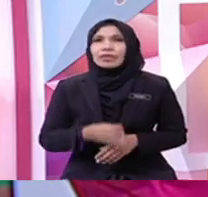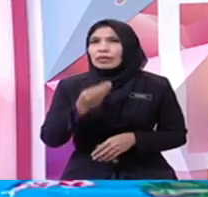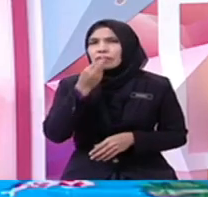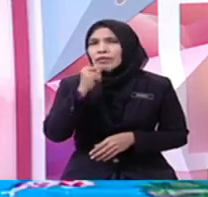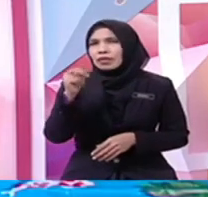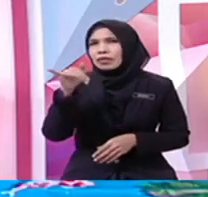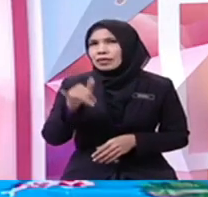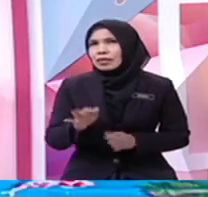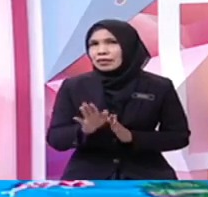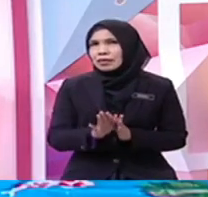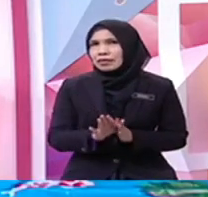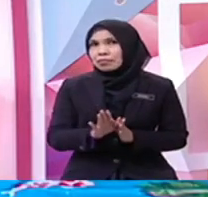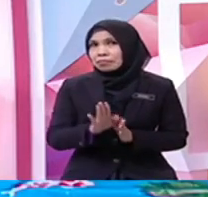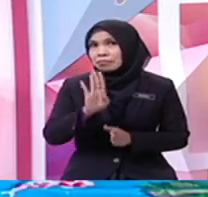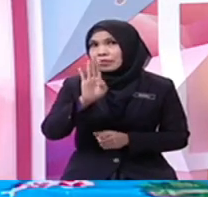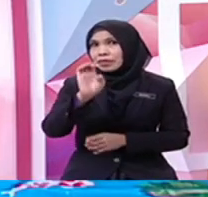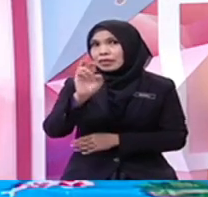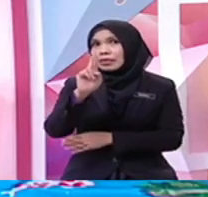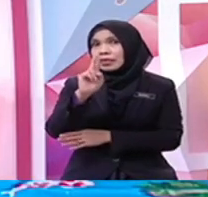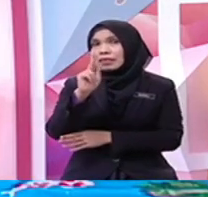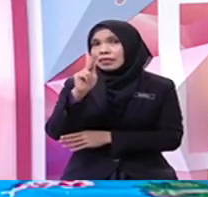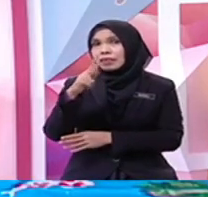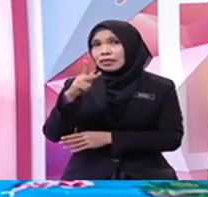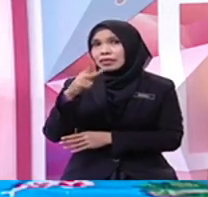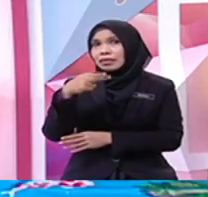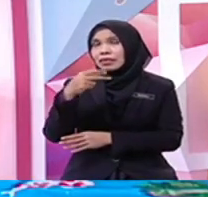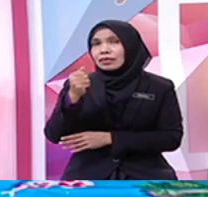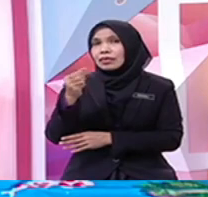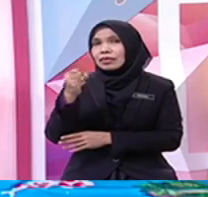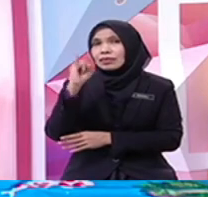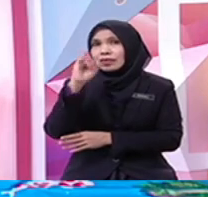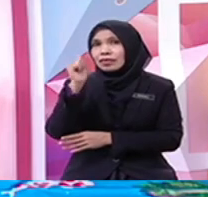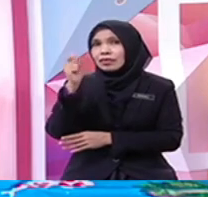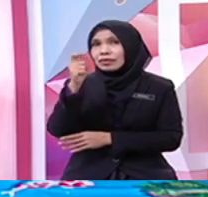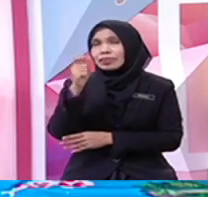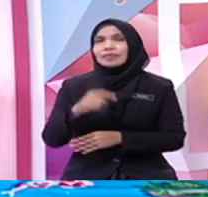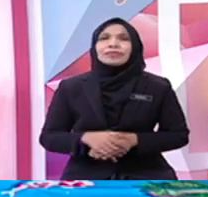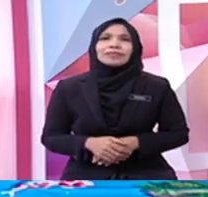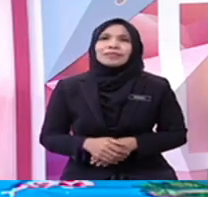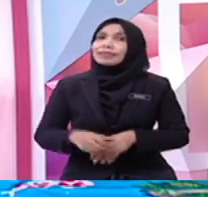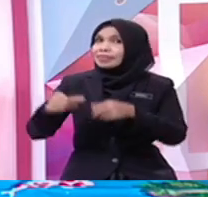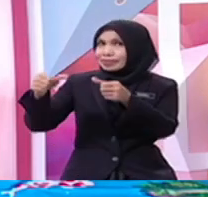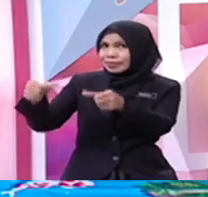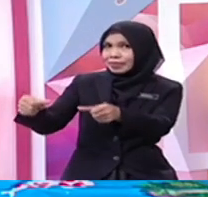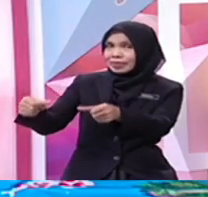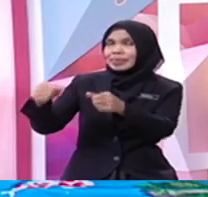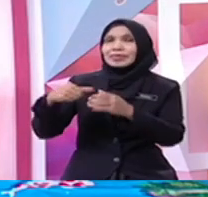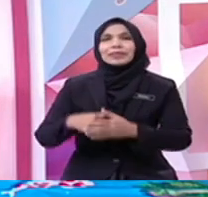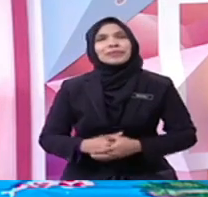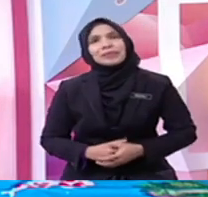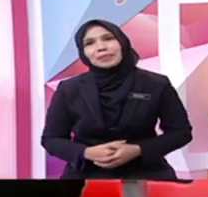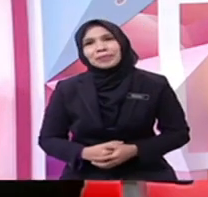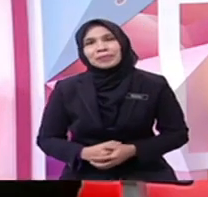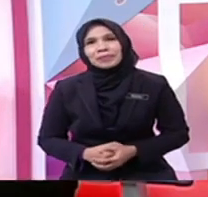ya oke tak kira di bakal ke tadi bakal ke dia aja lah Makanya berkhasiat make kita Letakkan di sini